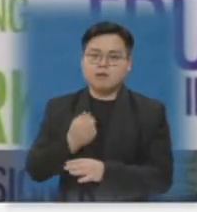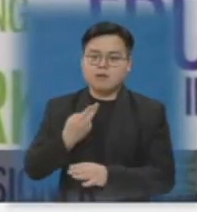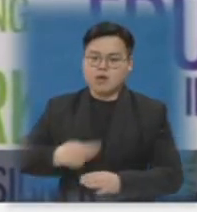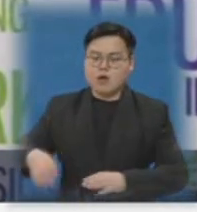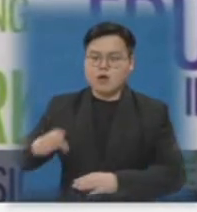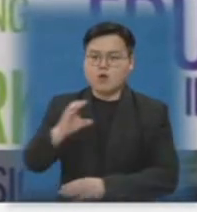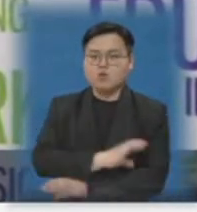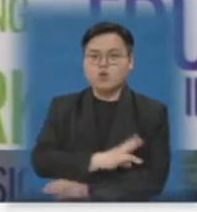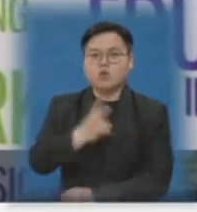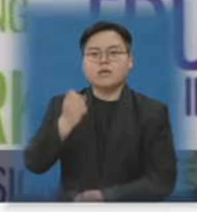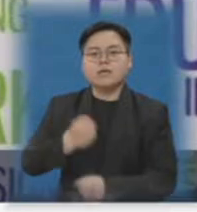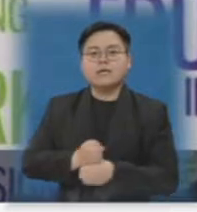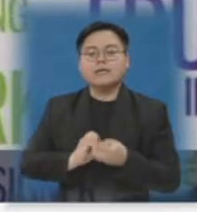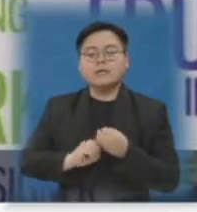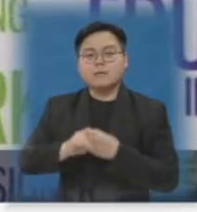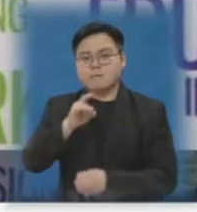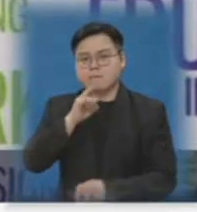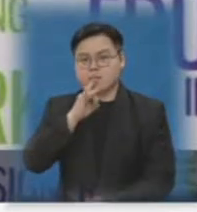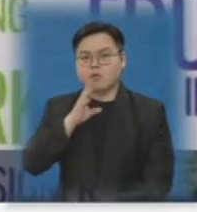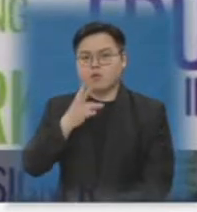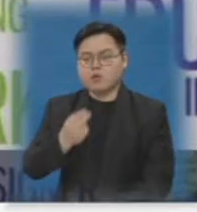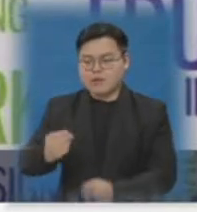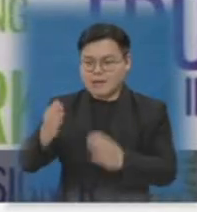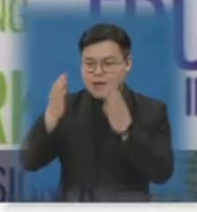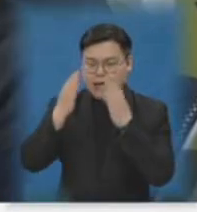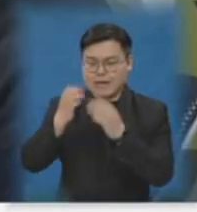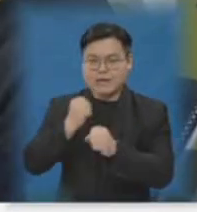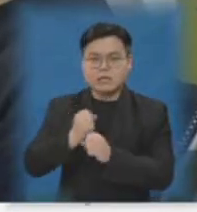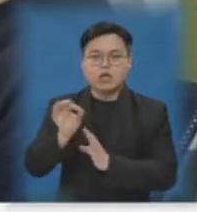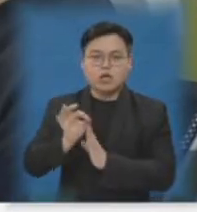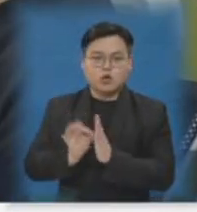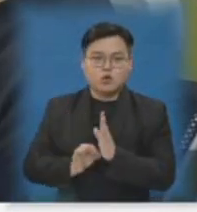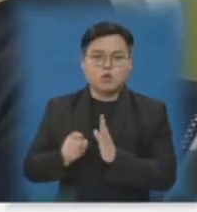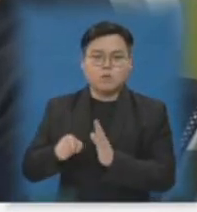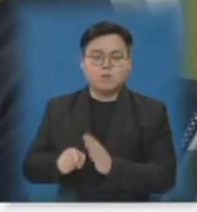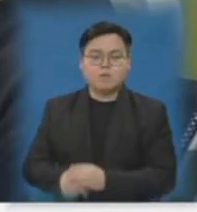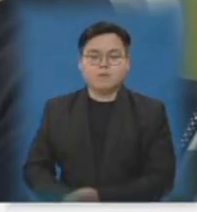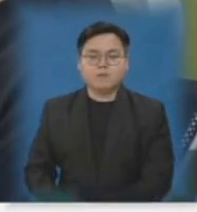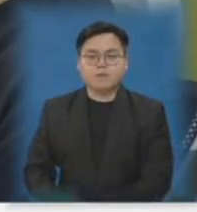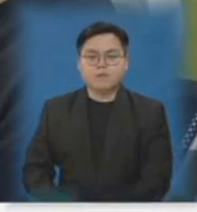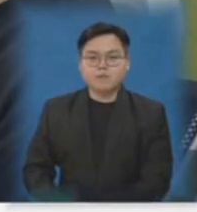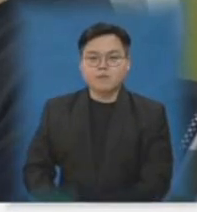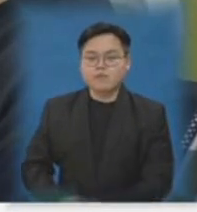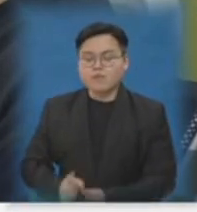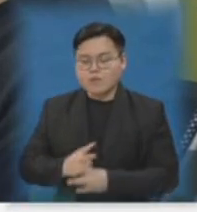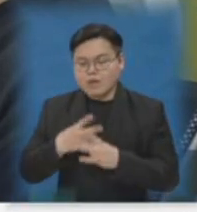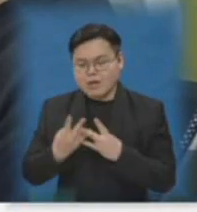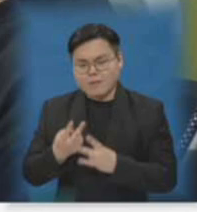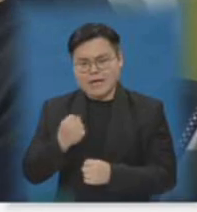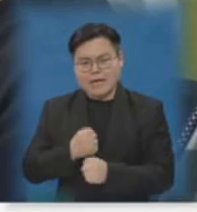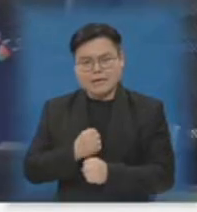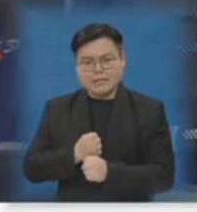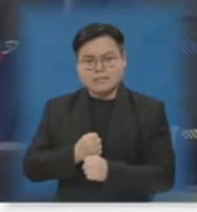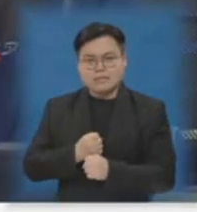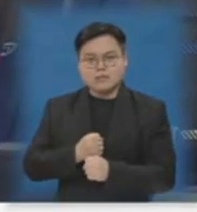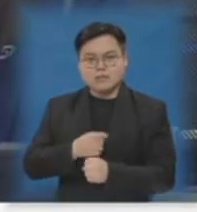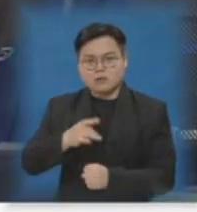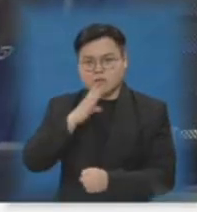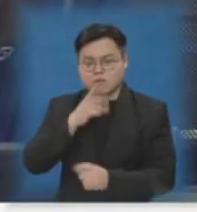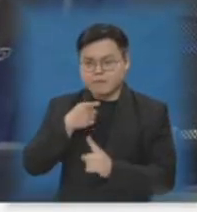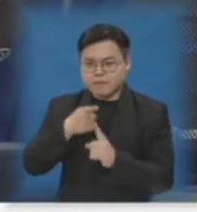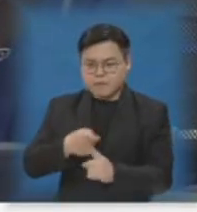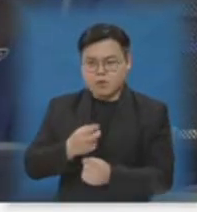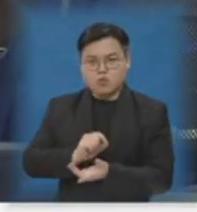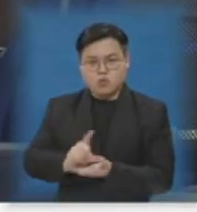маань ямар арга хэмжээ авах вэ гэдэг зэрэг бол төвлөрч ингэ хэлцүүлгийг хийж байгаа юм аа. Нийгмийн ажил мэргэжлийн онцлог суурилсан нийгмийн ажлын үнэлэмжийг